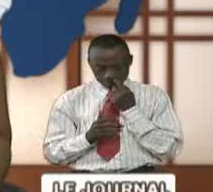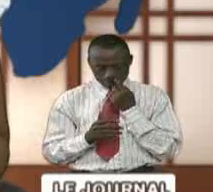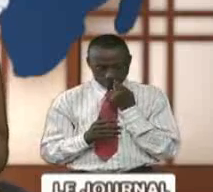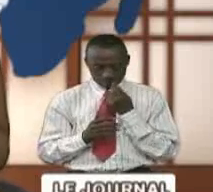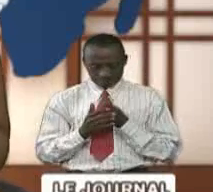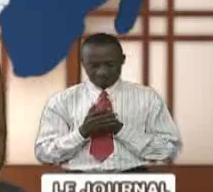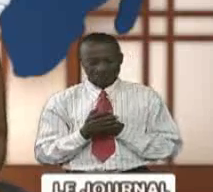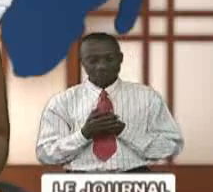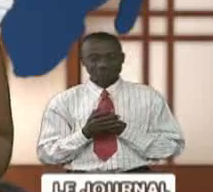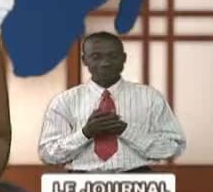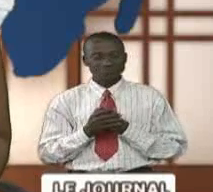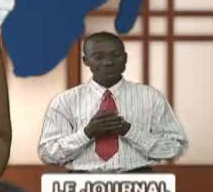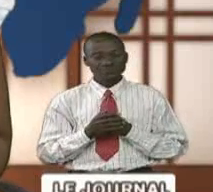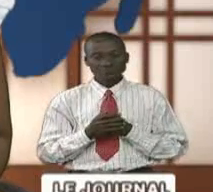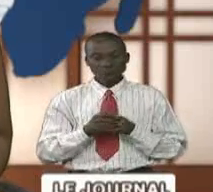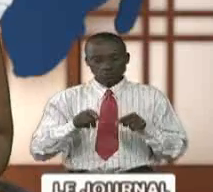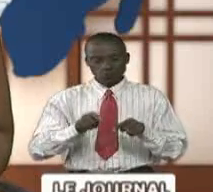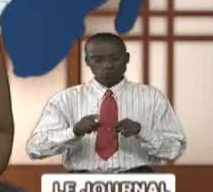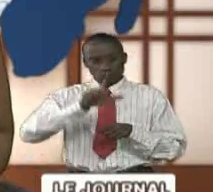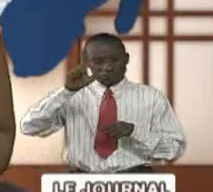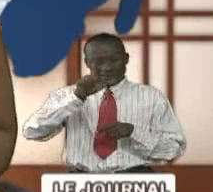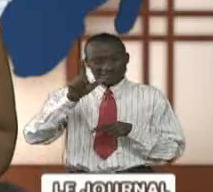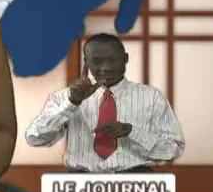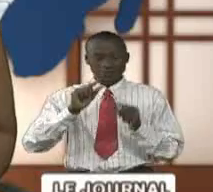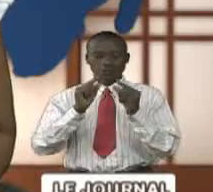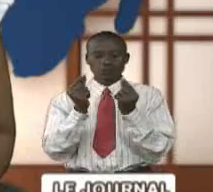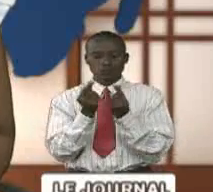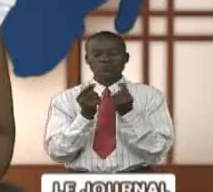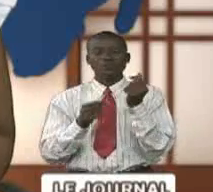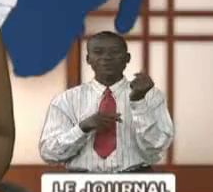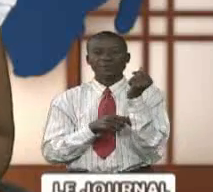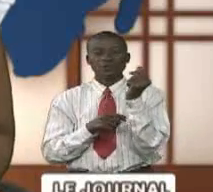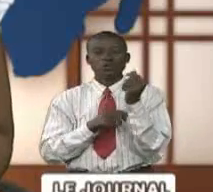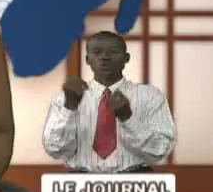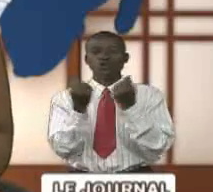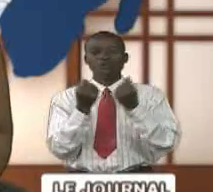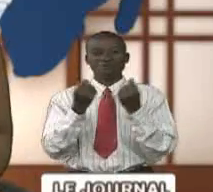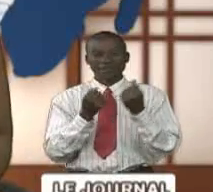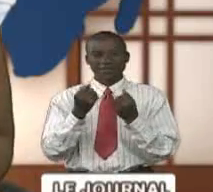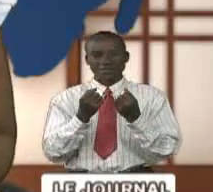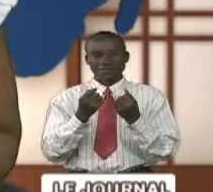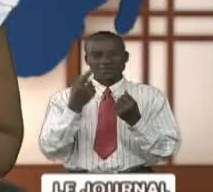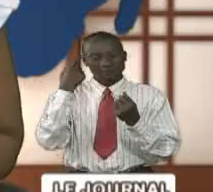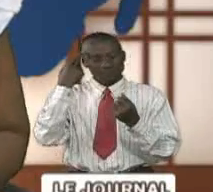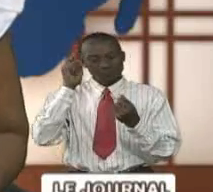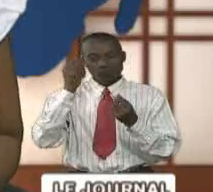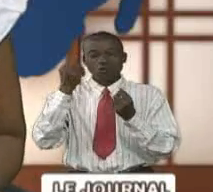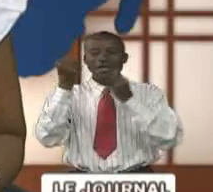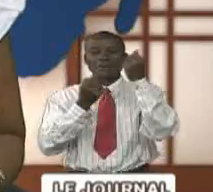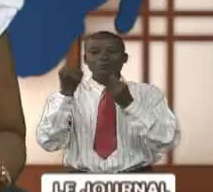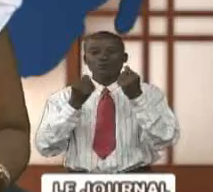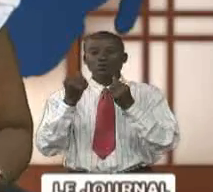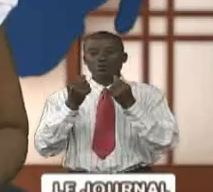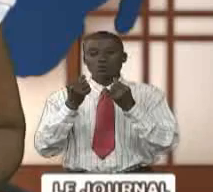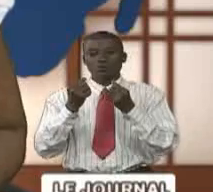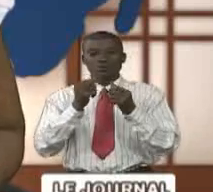La grève déclenchée ce lundi 8 avril dernier sur la route Kinshasa-Matadi-Boma a fait l'objet d'une réunion qui